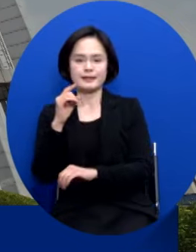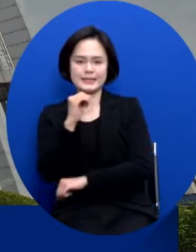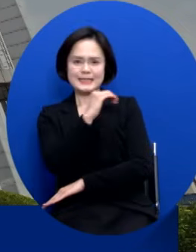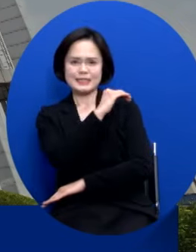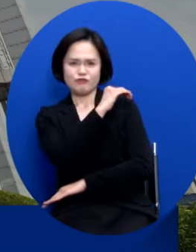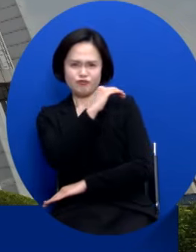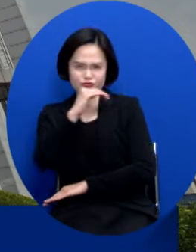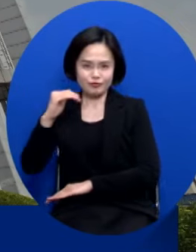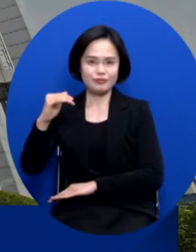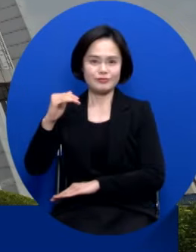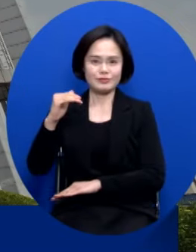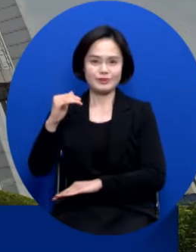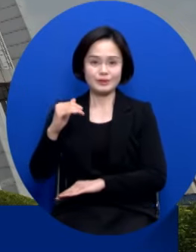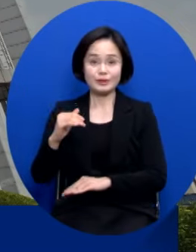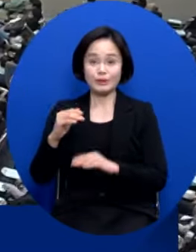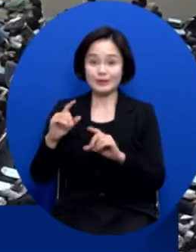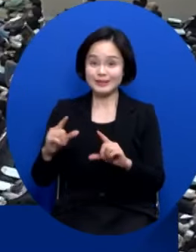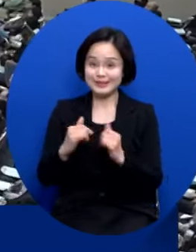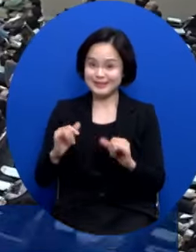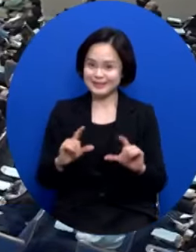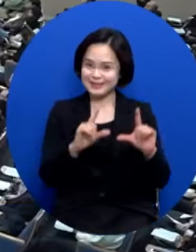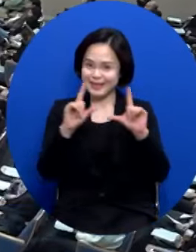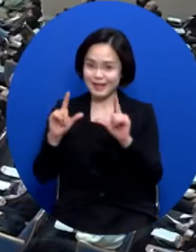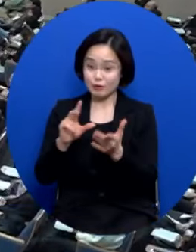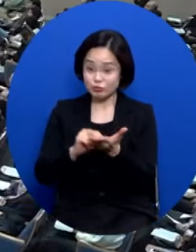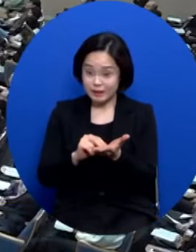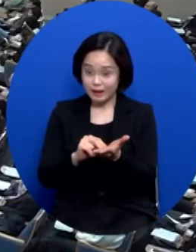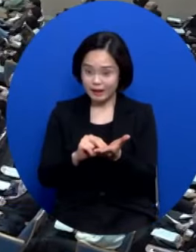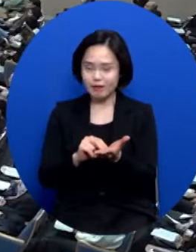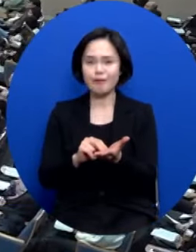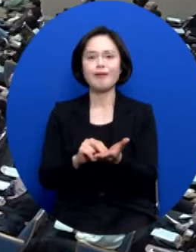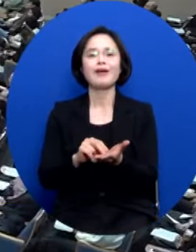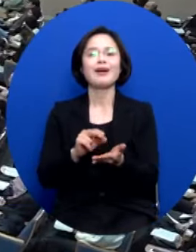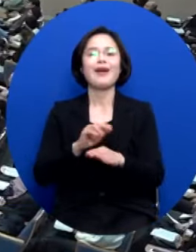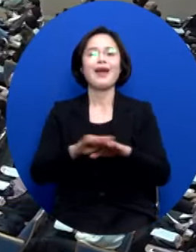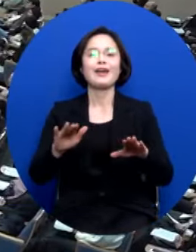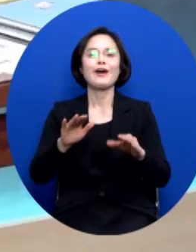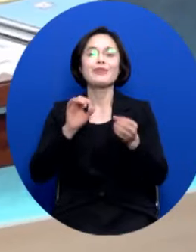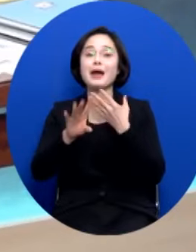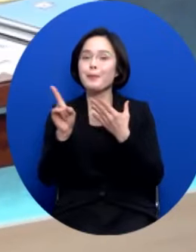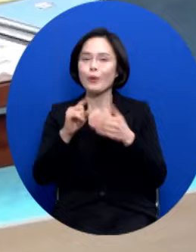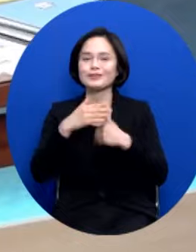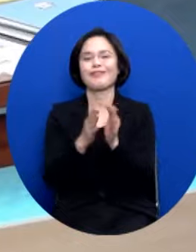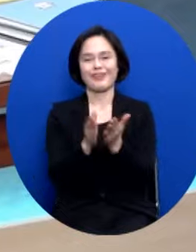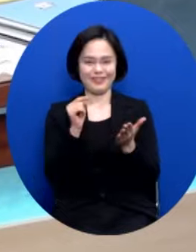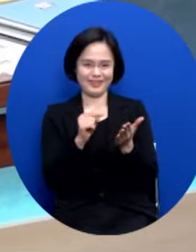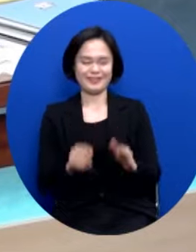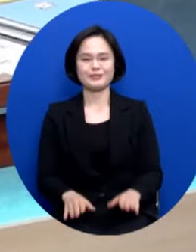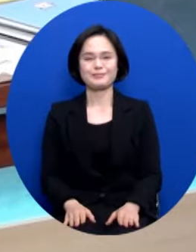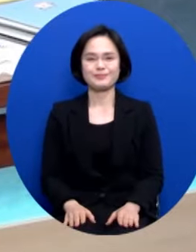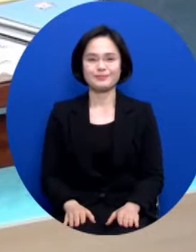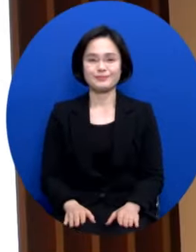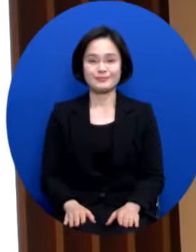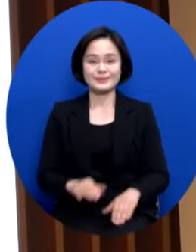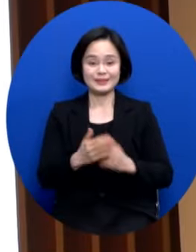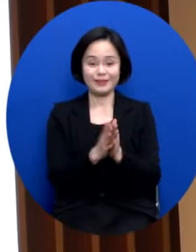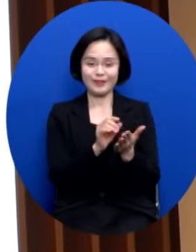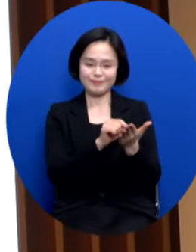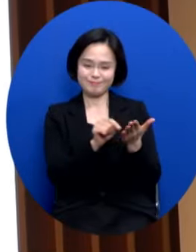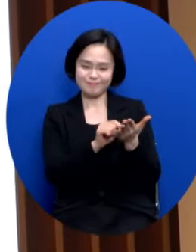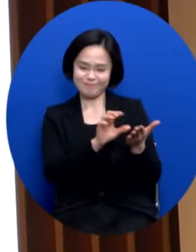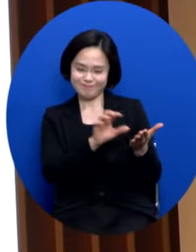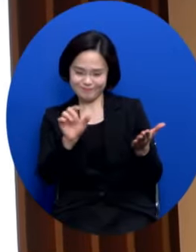모든 문제의 해답입니다. 교회 측은 30주년을 맞아 필사 이벤트, 교회 30년사 발간, 음악회